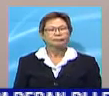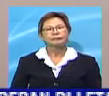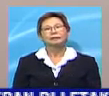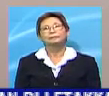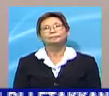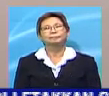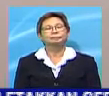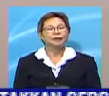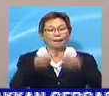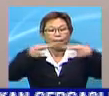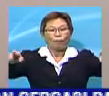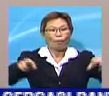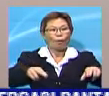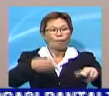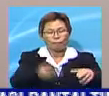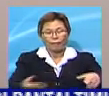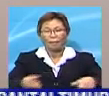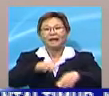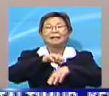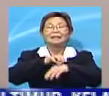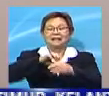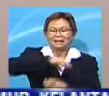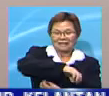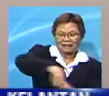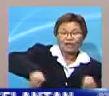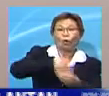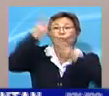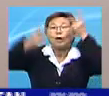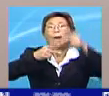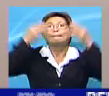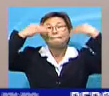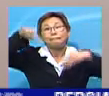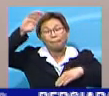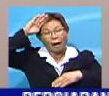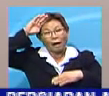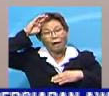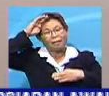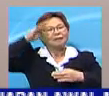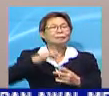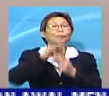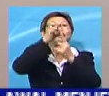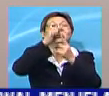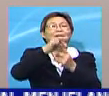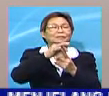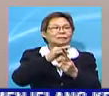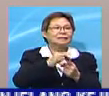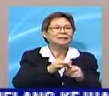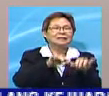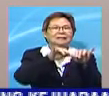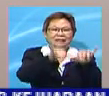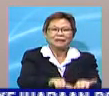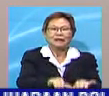Baik, seterusnya pelancaran produk Eko Pelancongan terbaru Perlis, Pakej Eko Pelancongan dan Pakej Inap